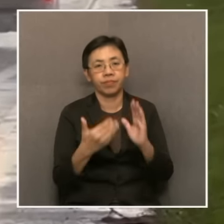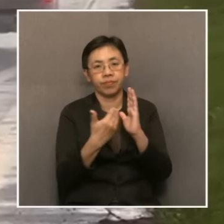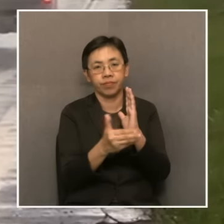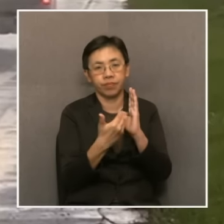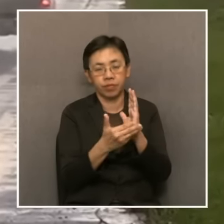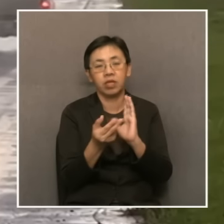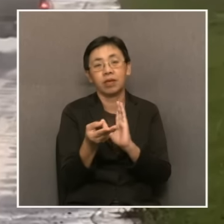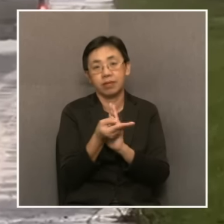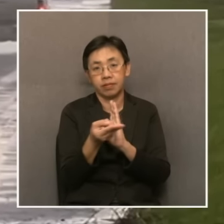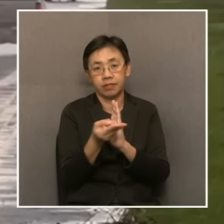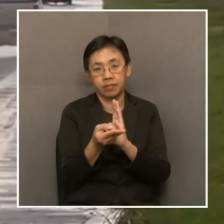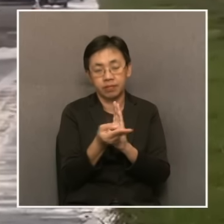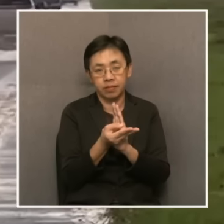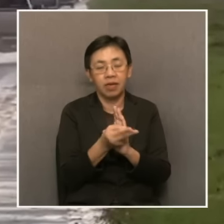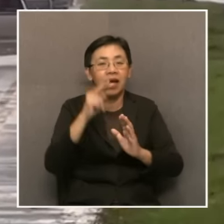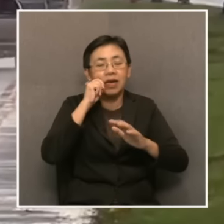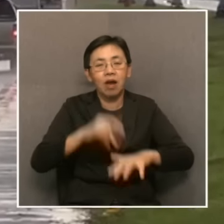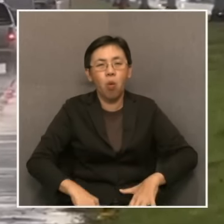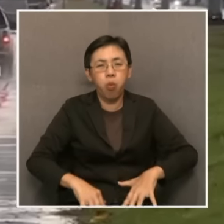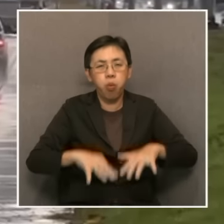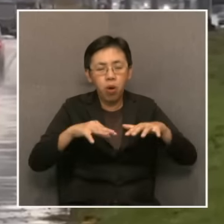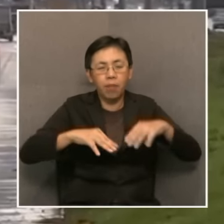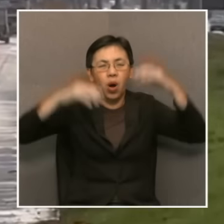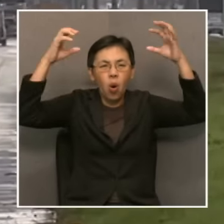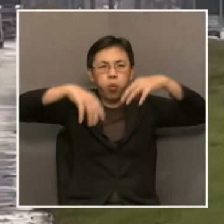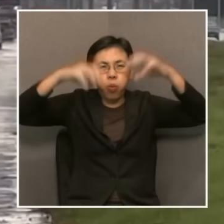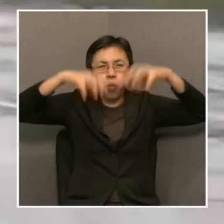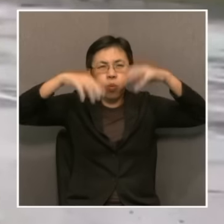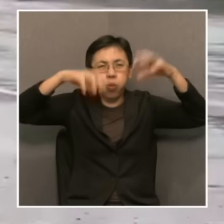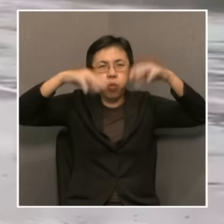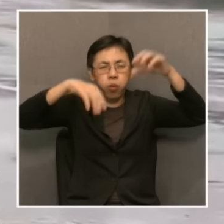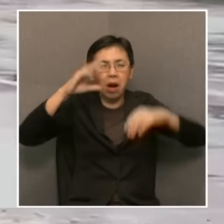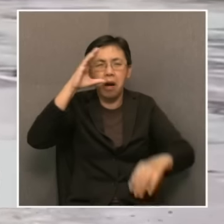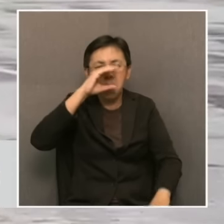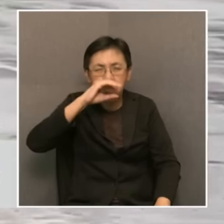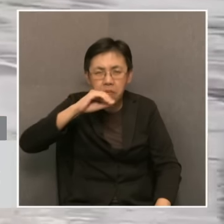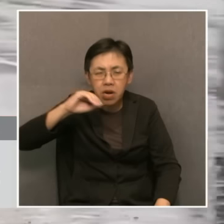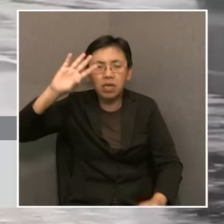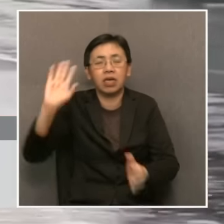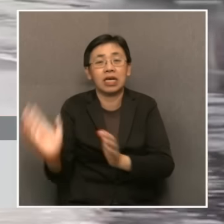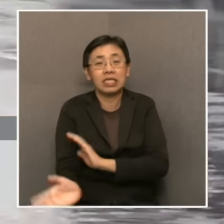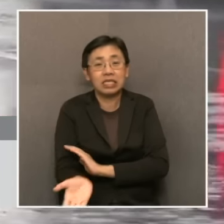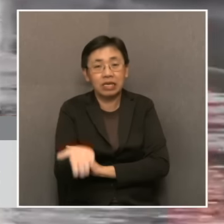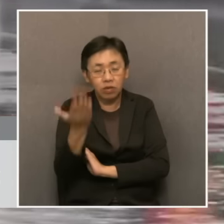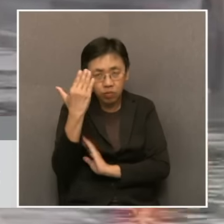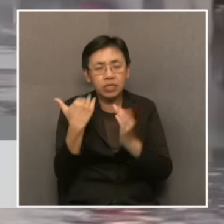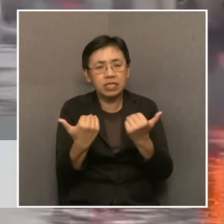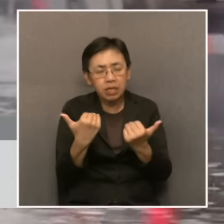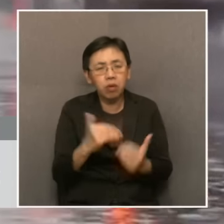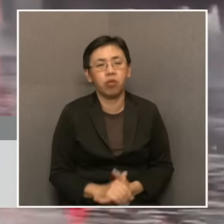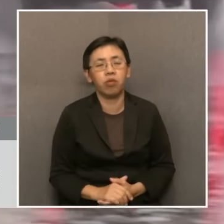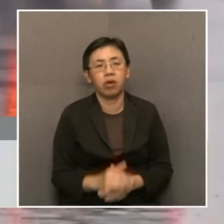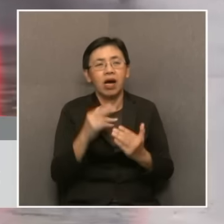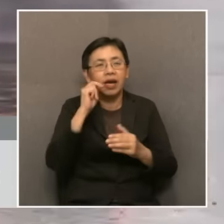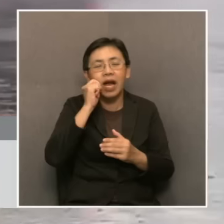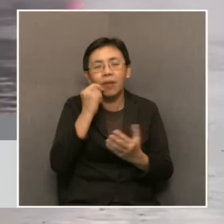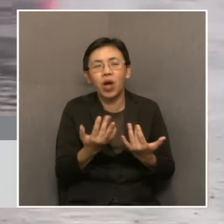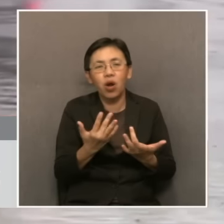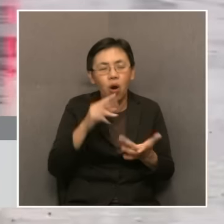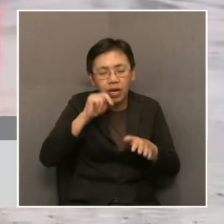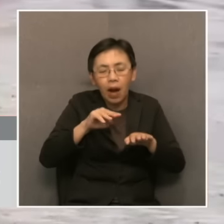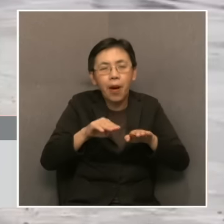องคายนะคะเกิดน้ำท่วมจากฝนที่ตกลงมาตลอดทั้งคืนต่อเนื่องจนถึงเช้าวันนี้ทำให้มีน้ำรอการระบายหล